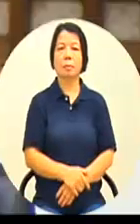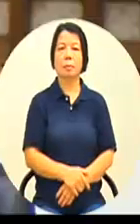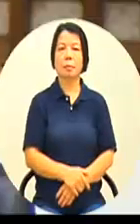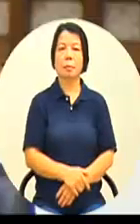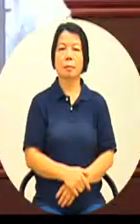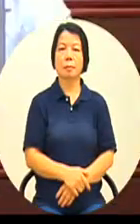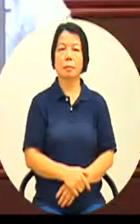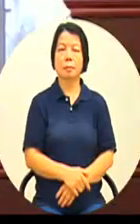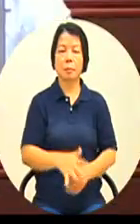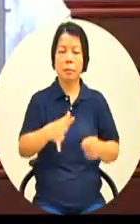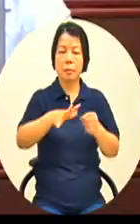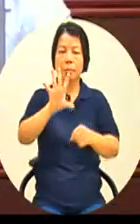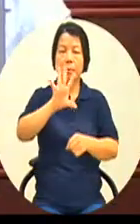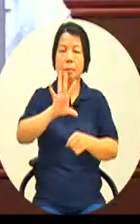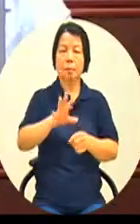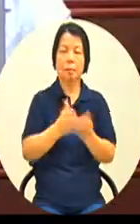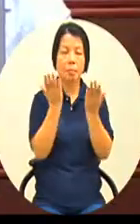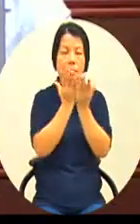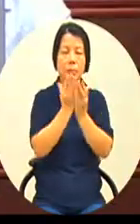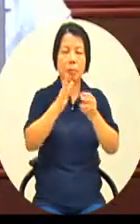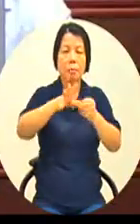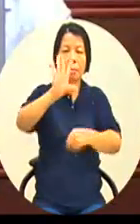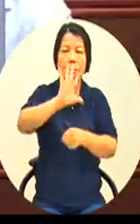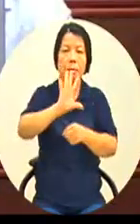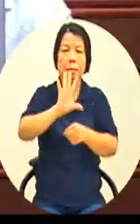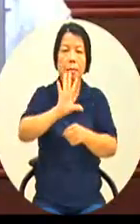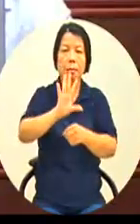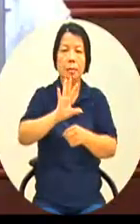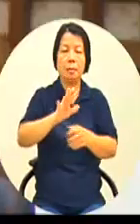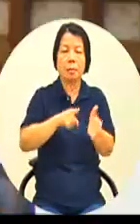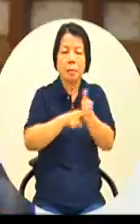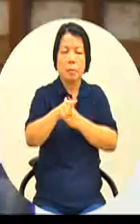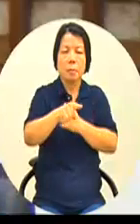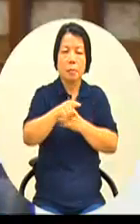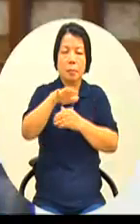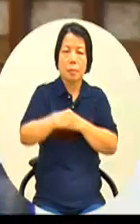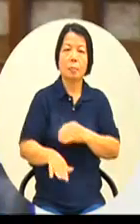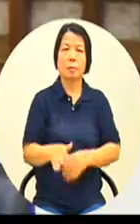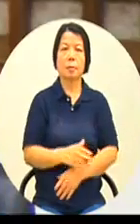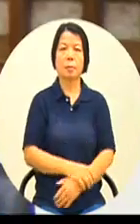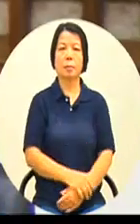拜托。 高中学历，啊，甲专科以下。 啊，那职业咧？